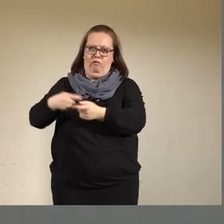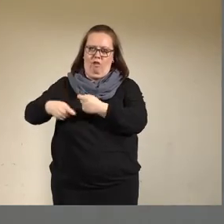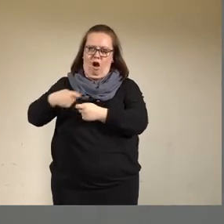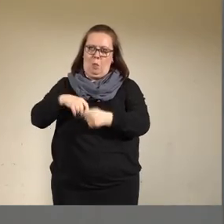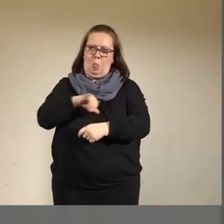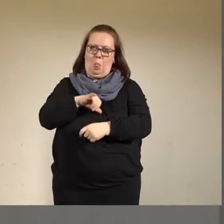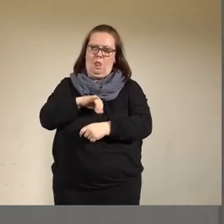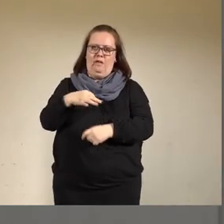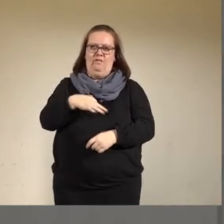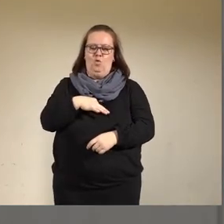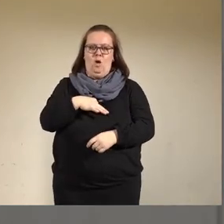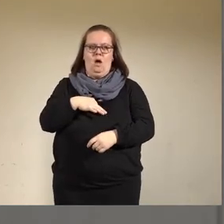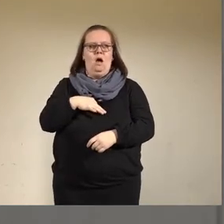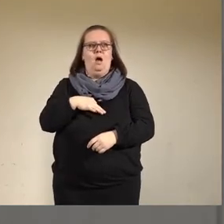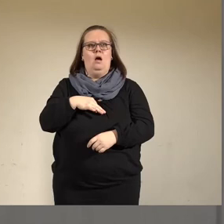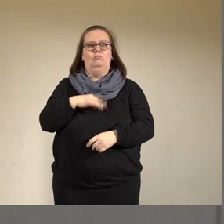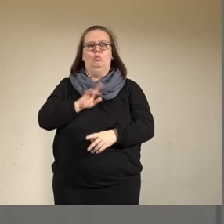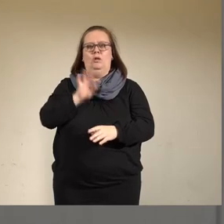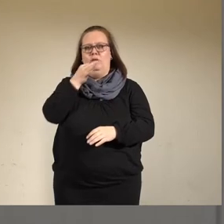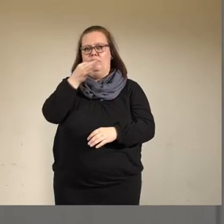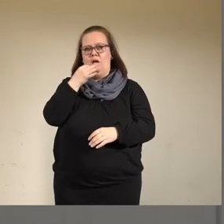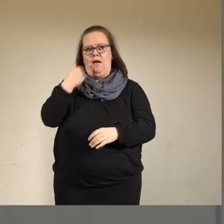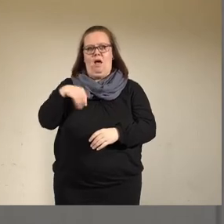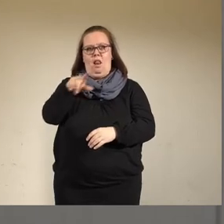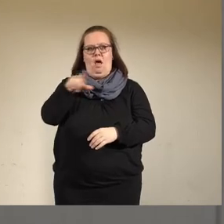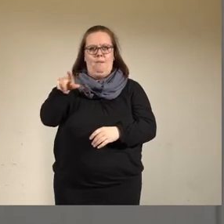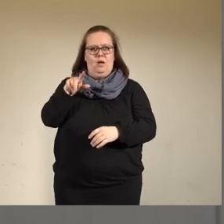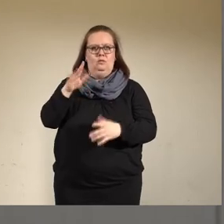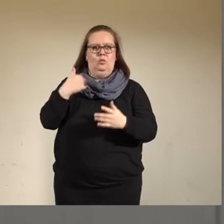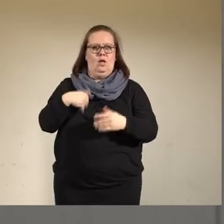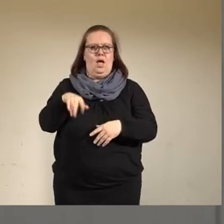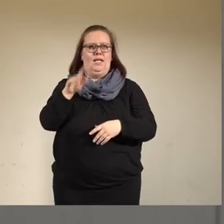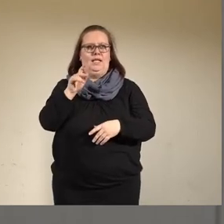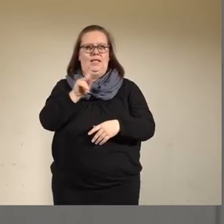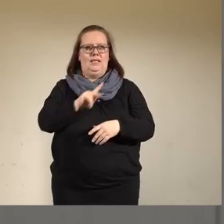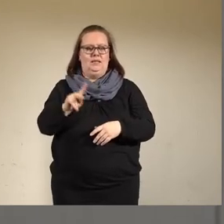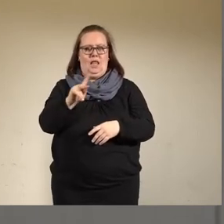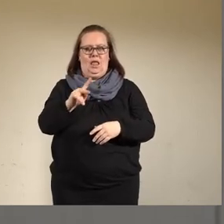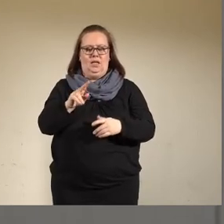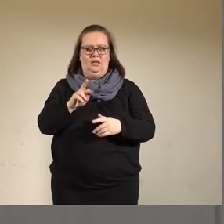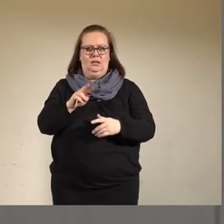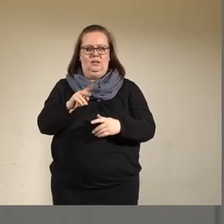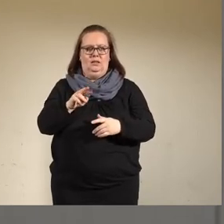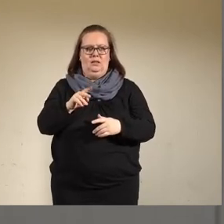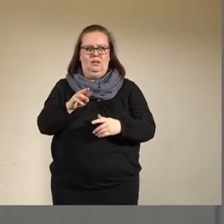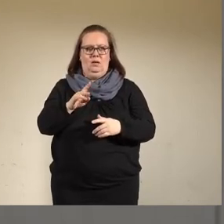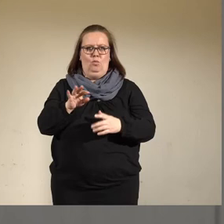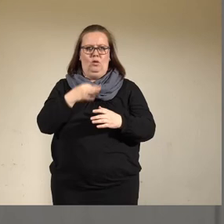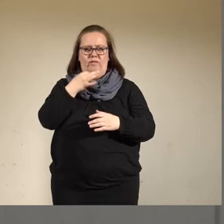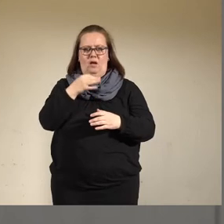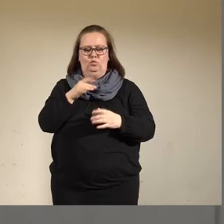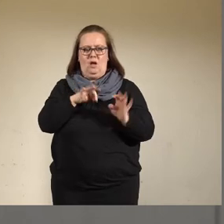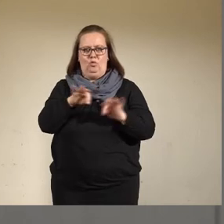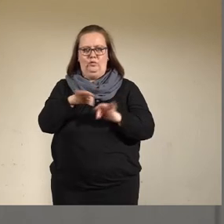sehr interessant. Ich hätte Fragen an Herrn Lames bzw. an Herrn Kiesling und jeweils Fragen zu den